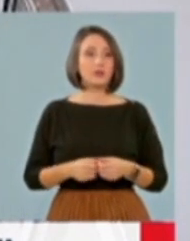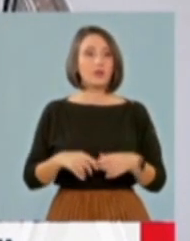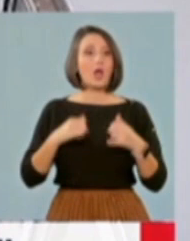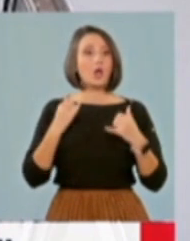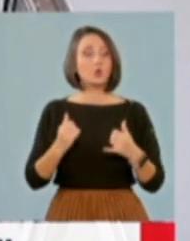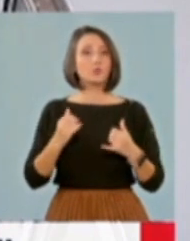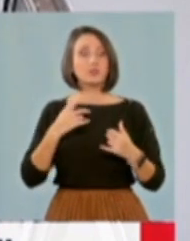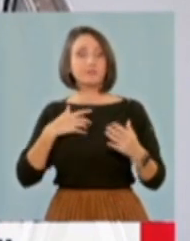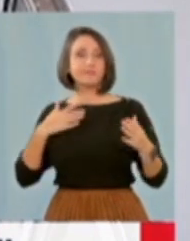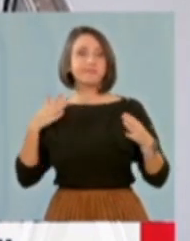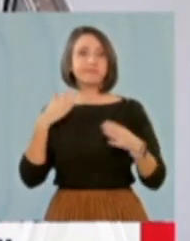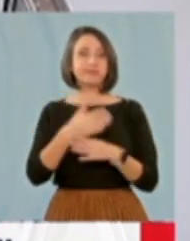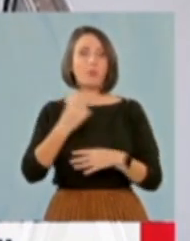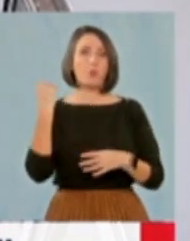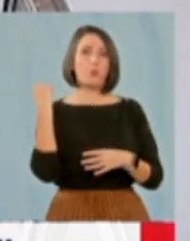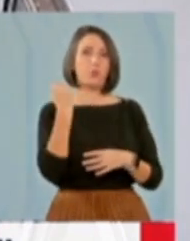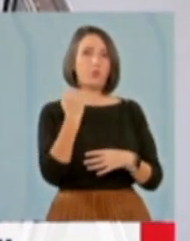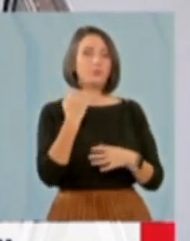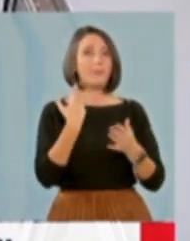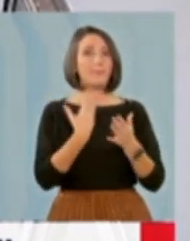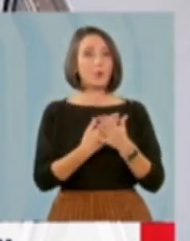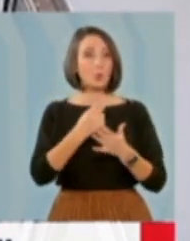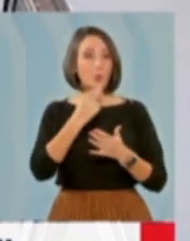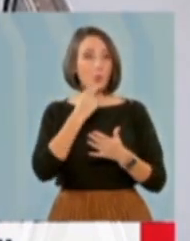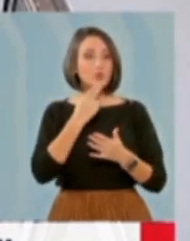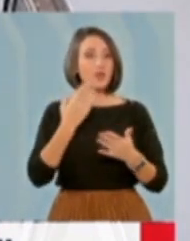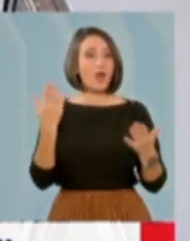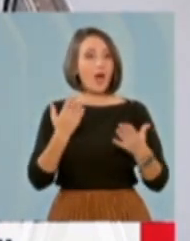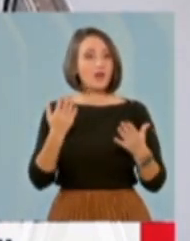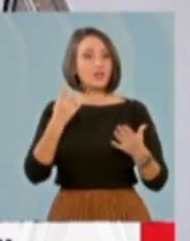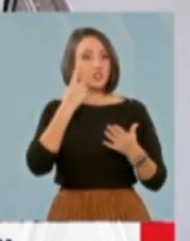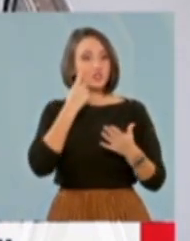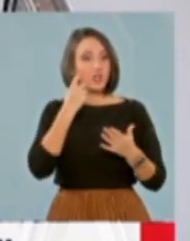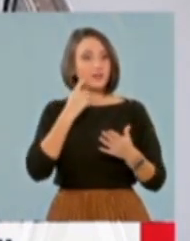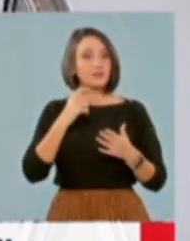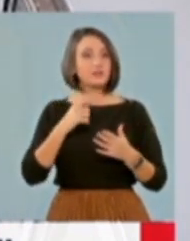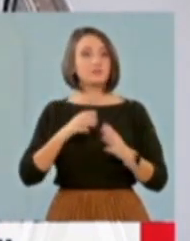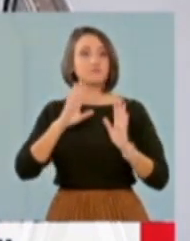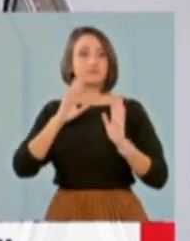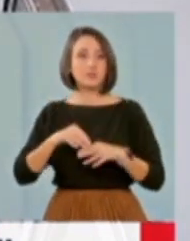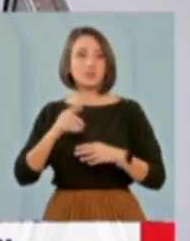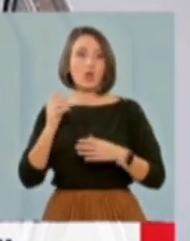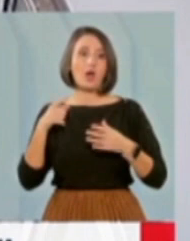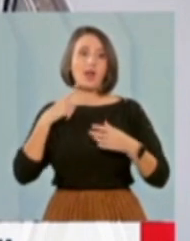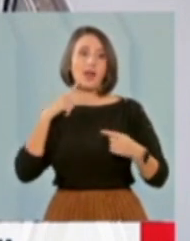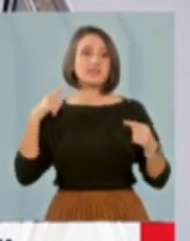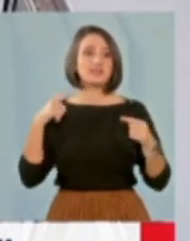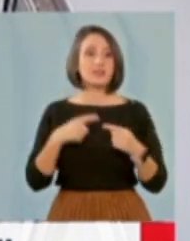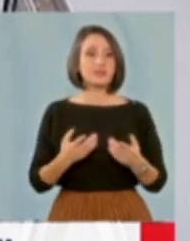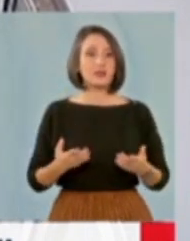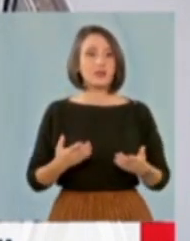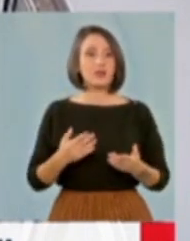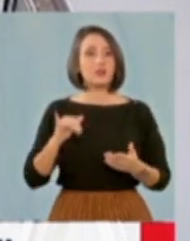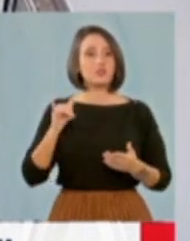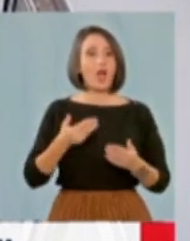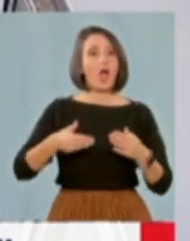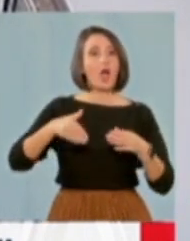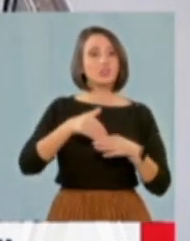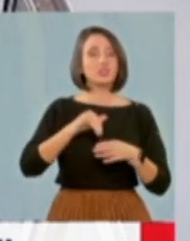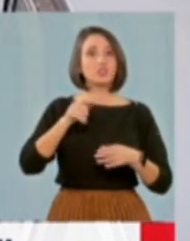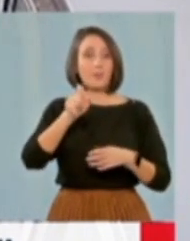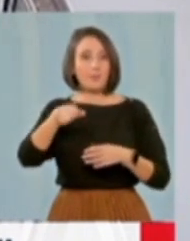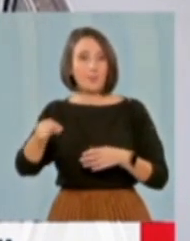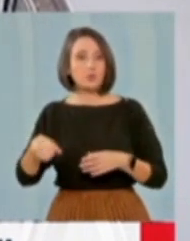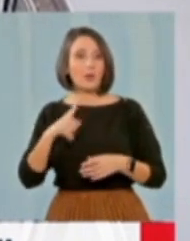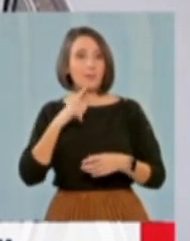de data aceasta se năpustește cu o ploaie de pune asupra polițistului care încearcă din răsputeri să opună rezistență atât angajații cât și